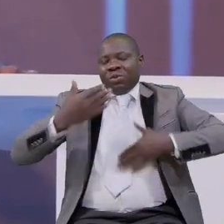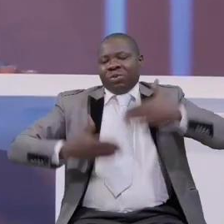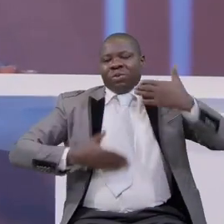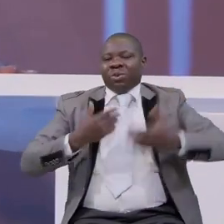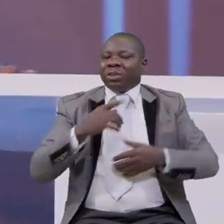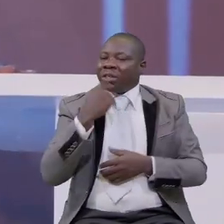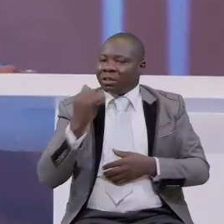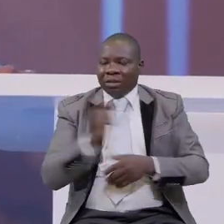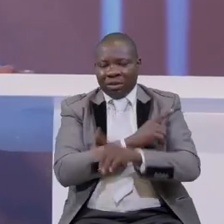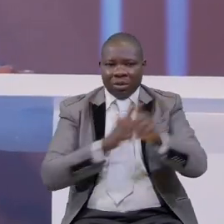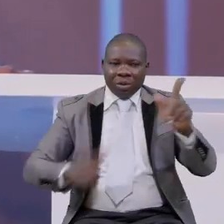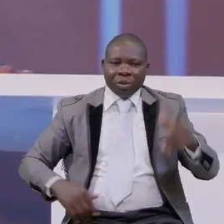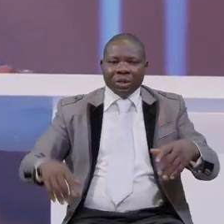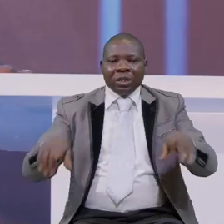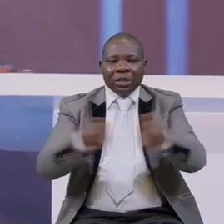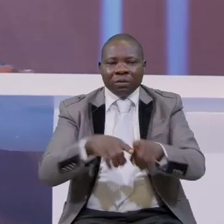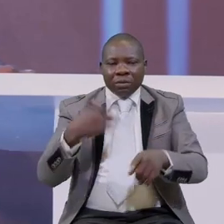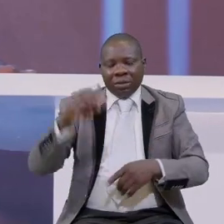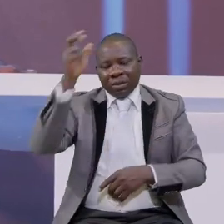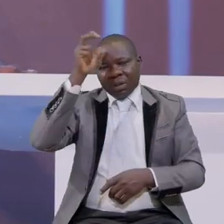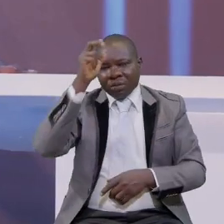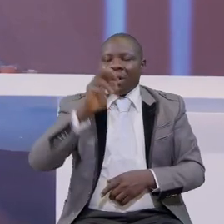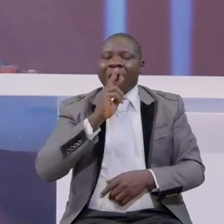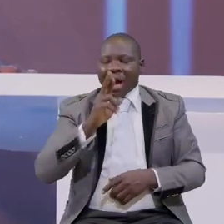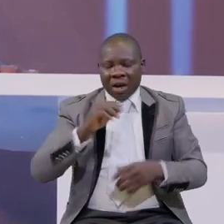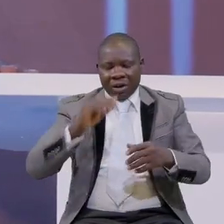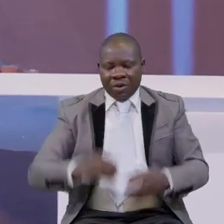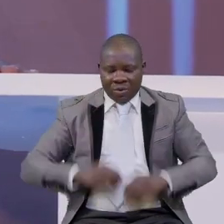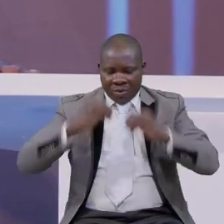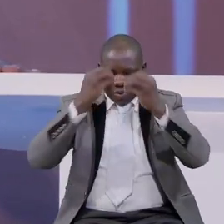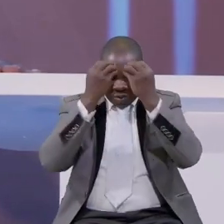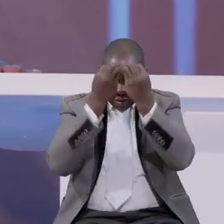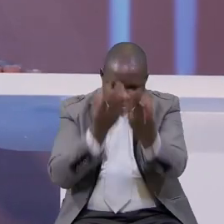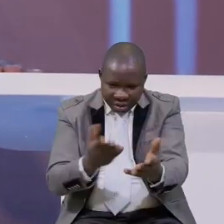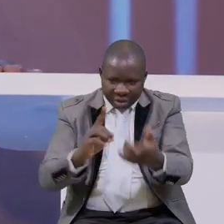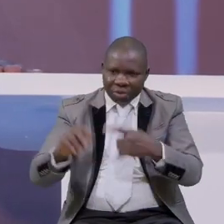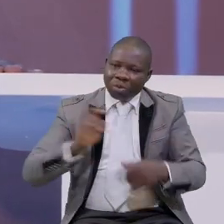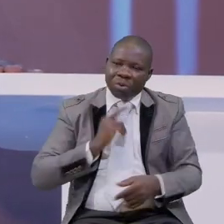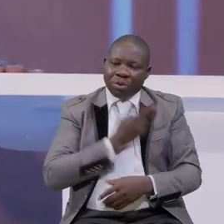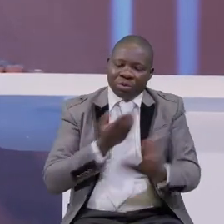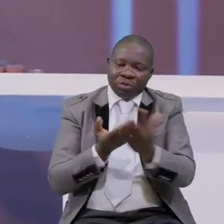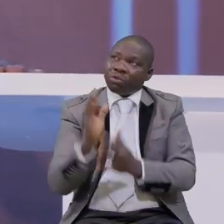les démons même nous sont soumis en ton nom.